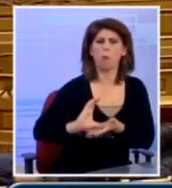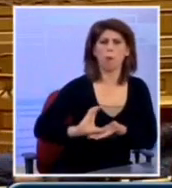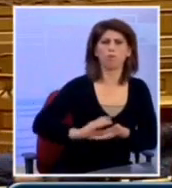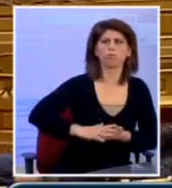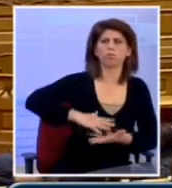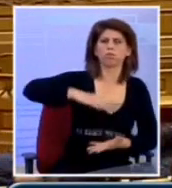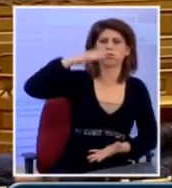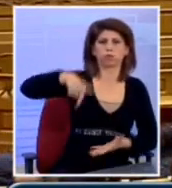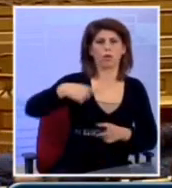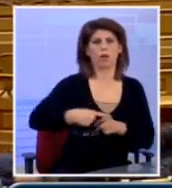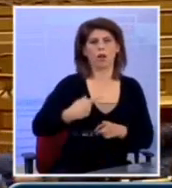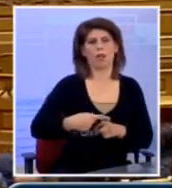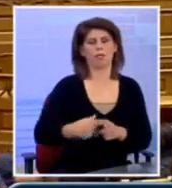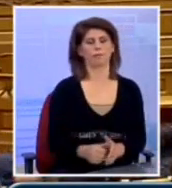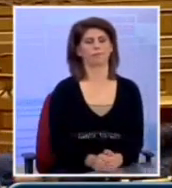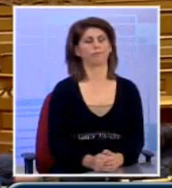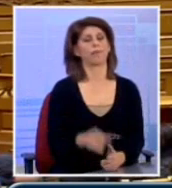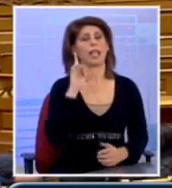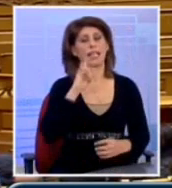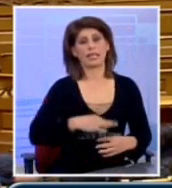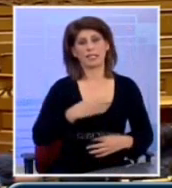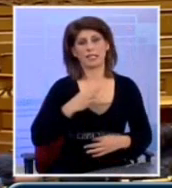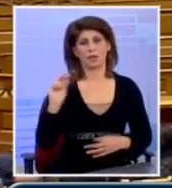Κυρίες και κύριοι βουλευτές,